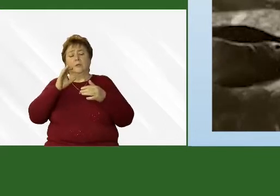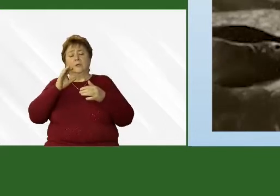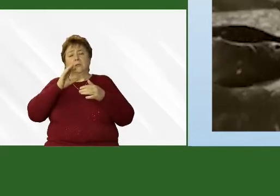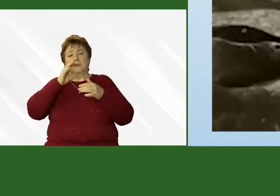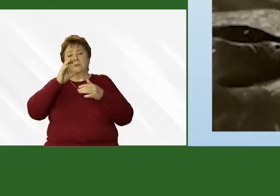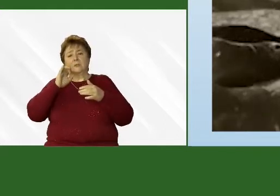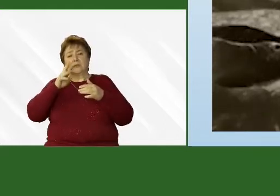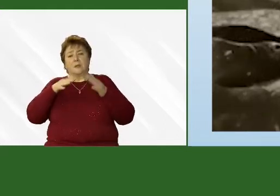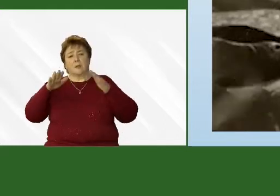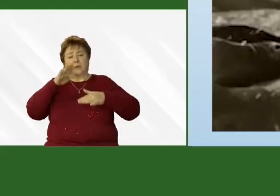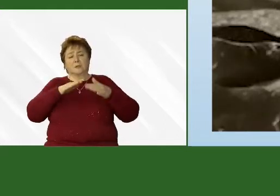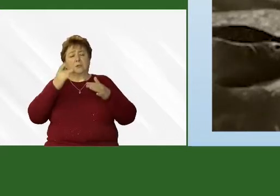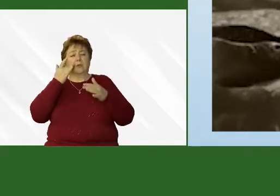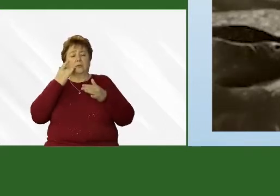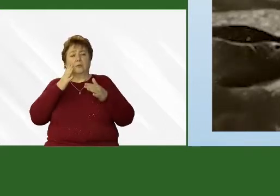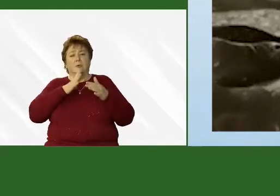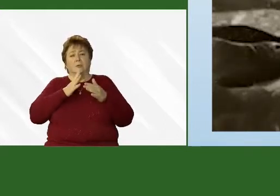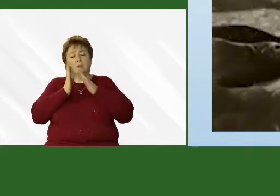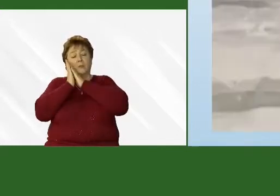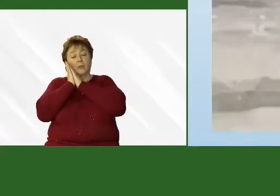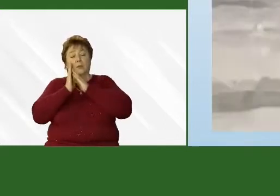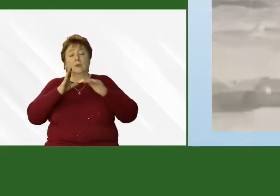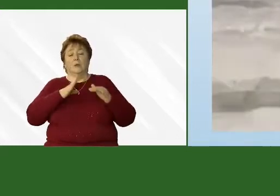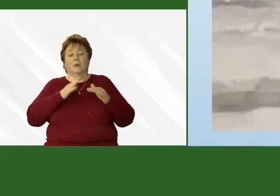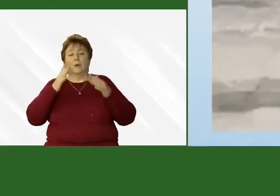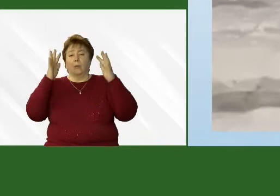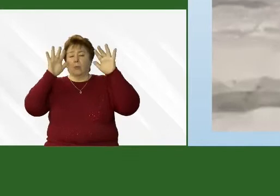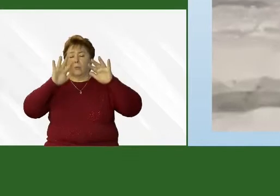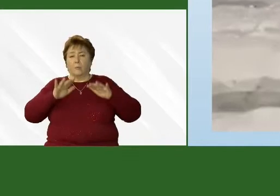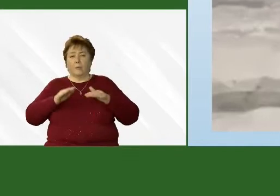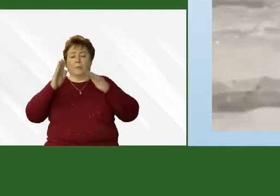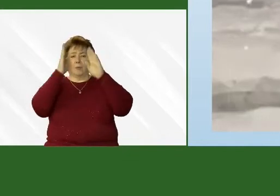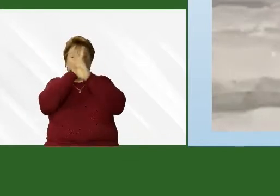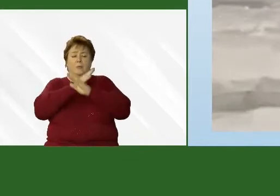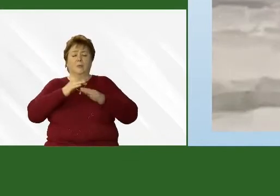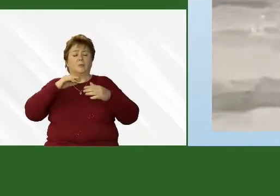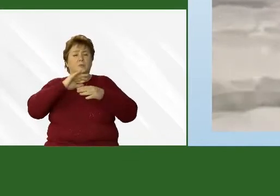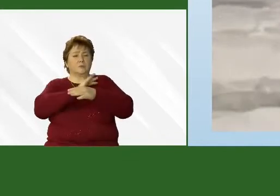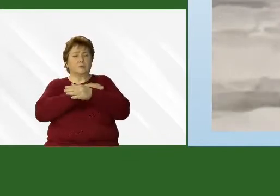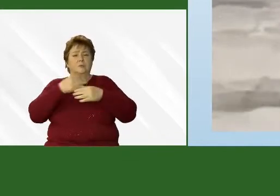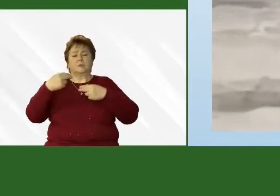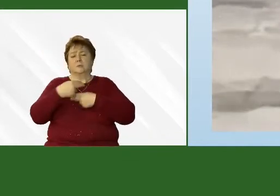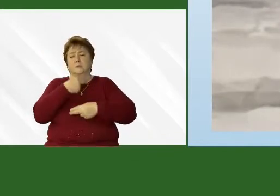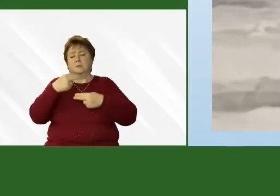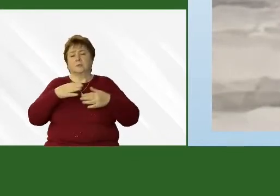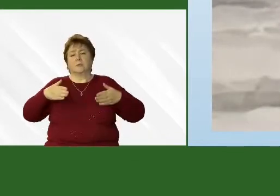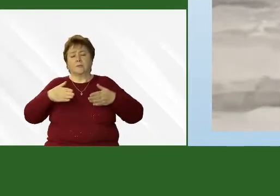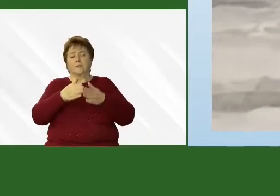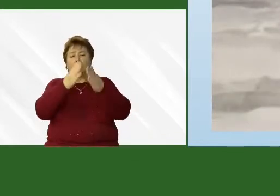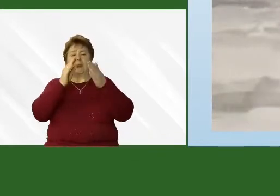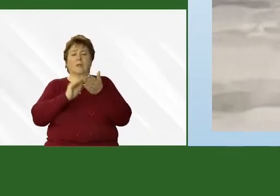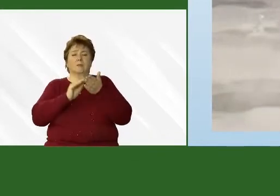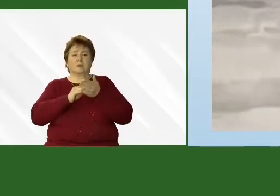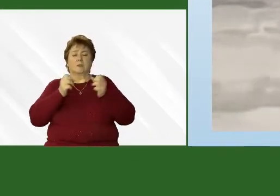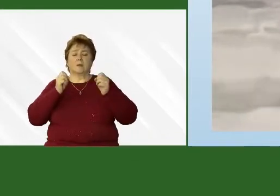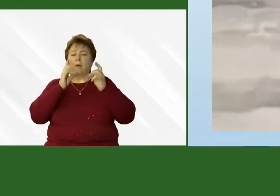слонов, которые были погружены в глубокий сон. Туманная пасмурная погода сильно затрудняла плавание. Кораблям